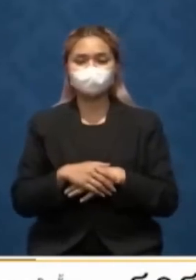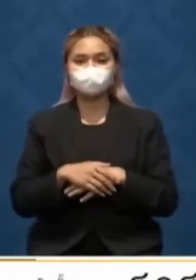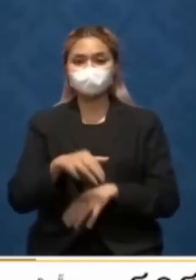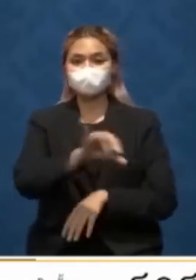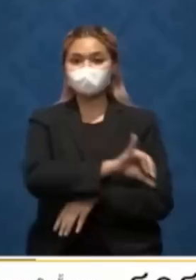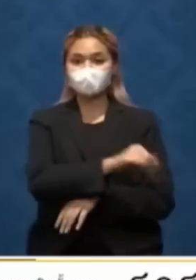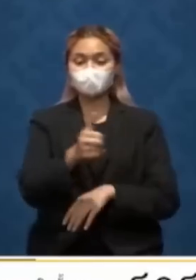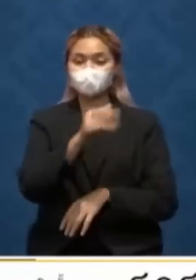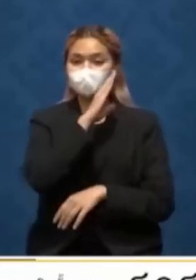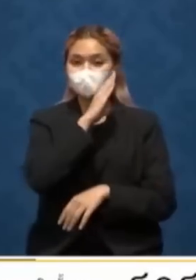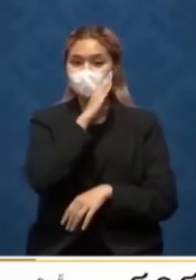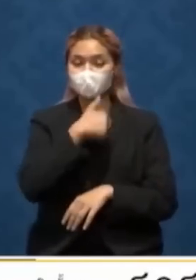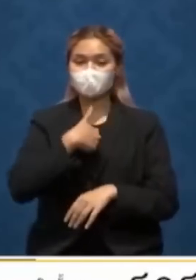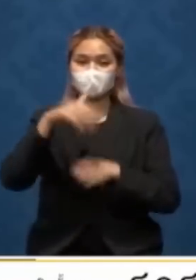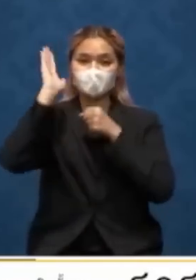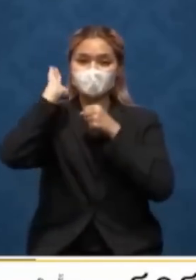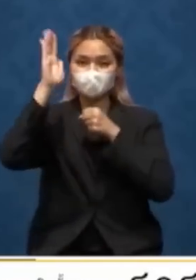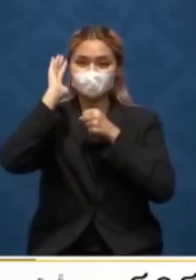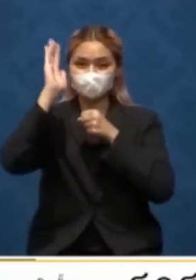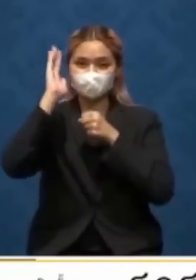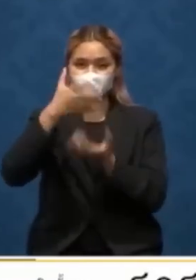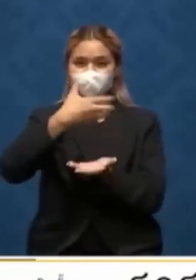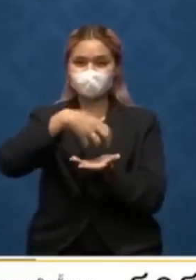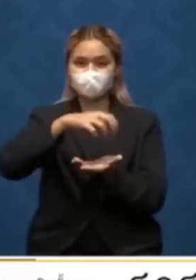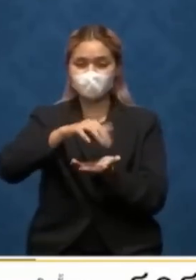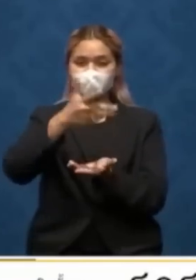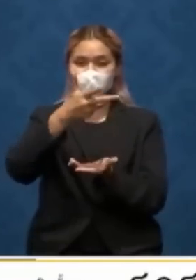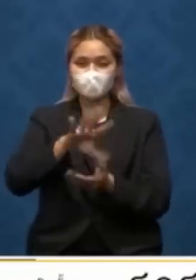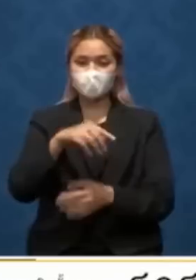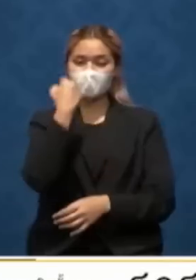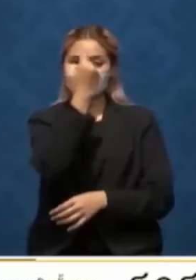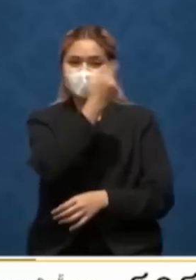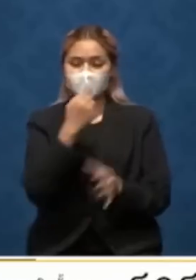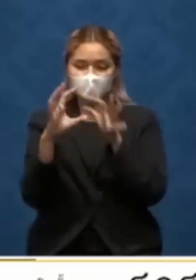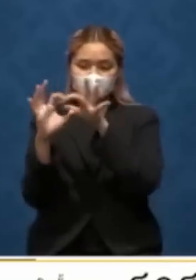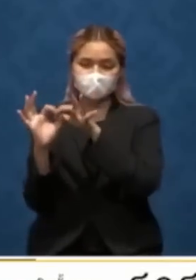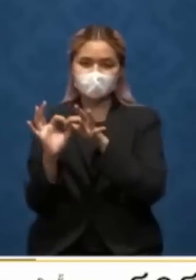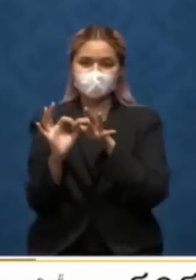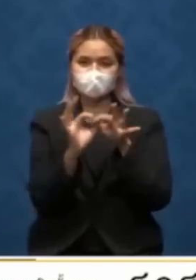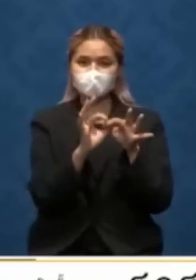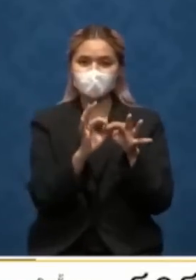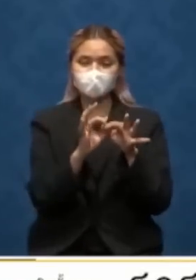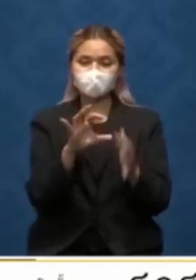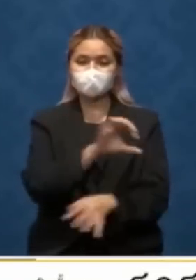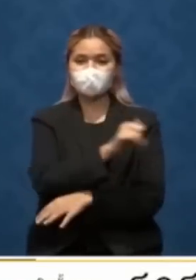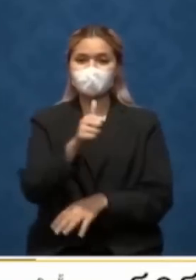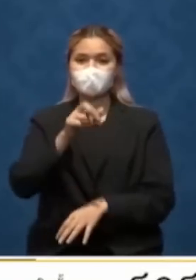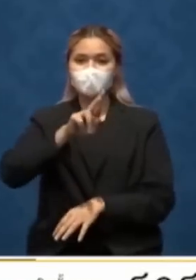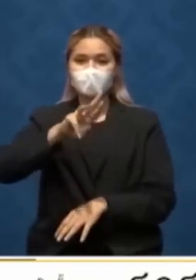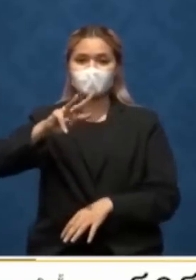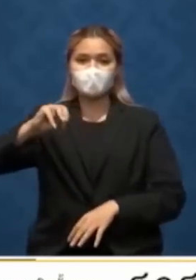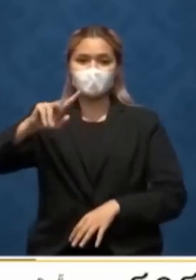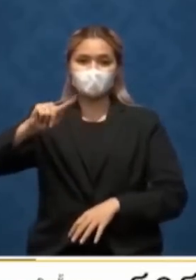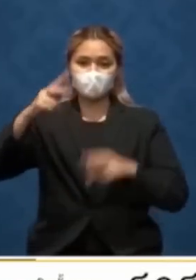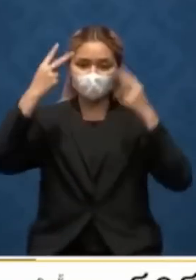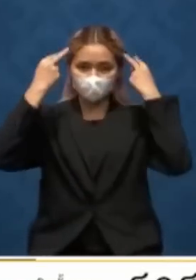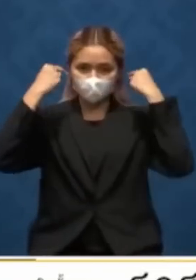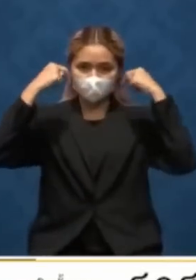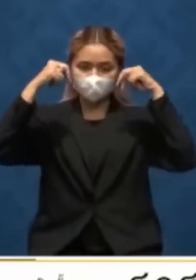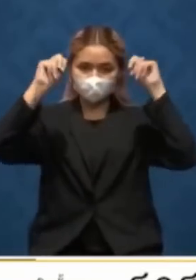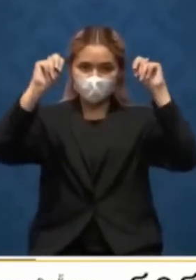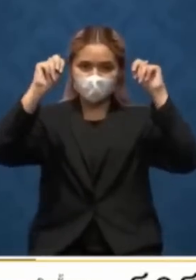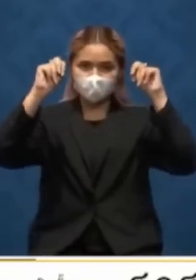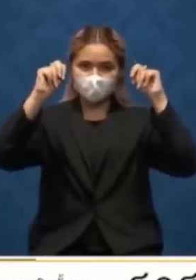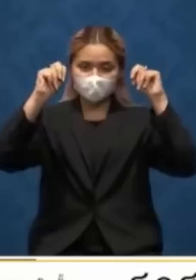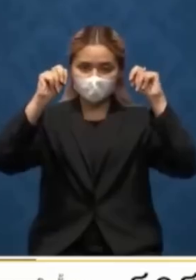ออภิปรายไปแล้วเนี่ยครับคนที่เกี่ยวข้องรัฐมนตรีหรือนายกรัฐมนตรีหรือบุคคลที่ถูกพาดพิงเนี่ย